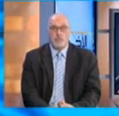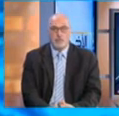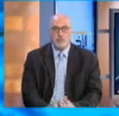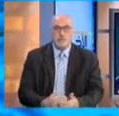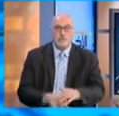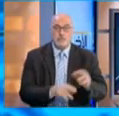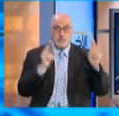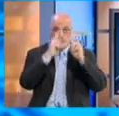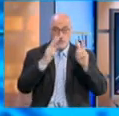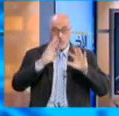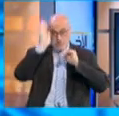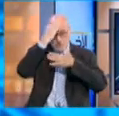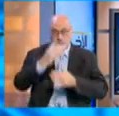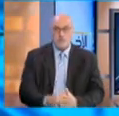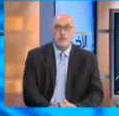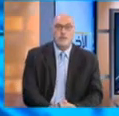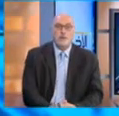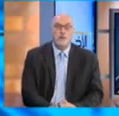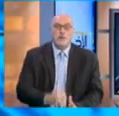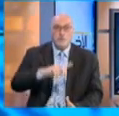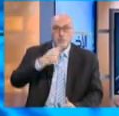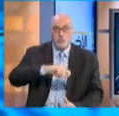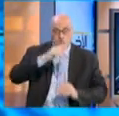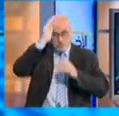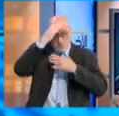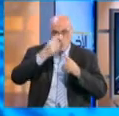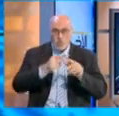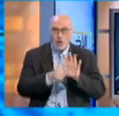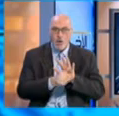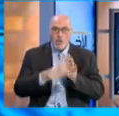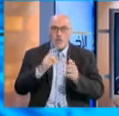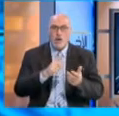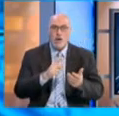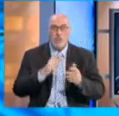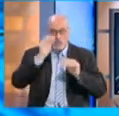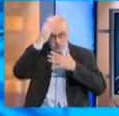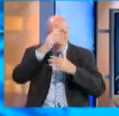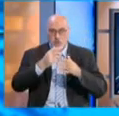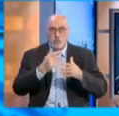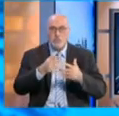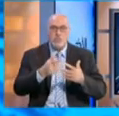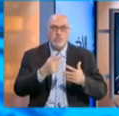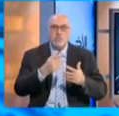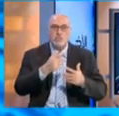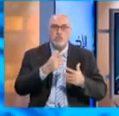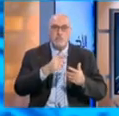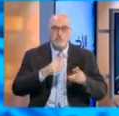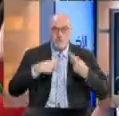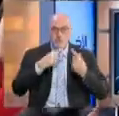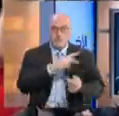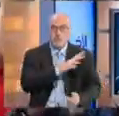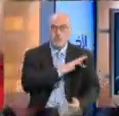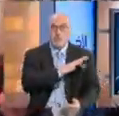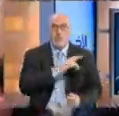دوليا وفي الشأن الفلسطيني، أشاد الرئيس محمود عباس بدور الجالية الفلسطينية في الولايات المتحدة الأمريكية